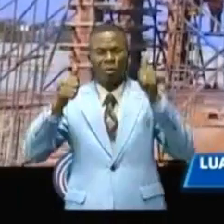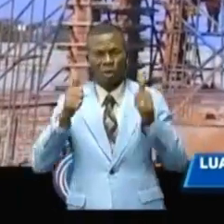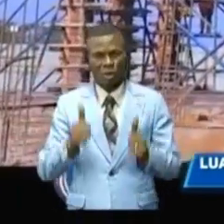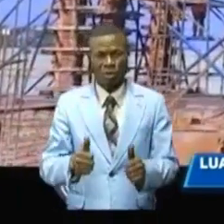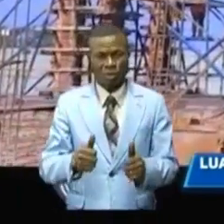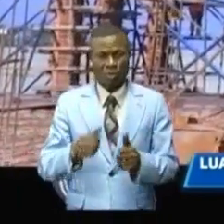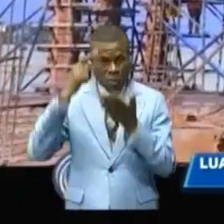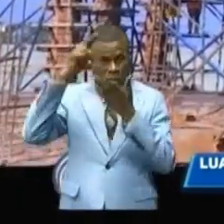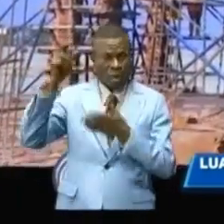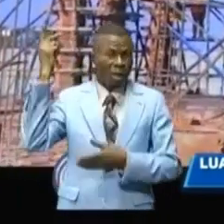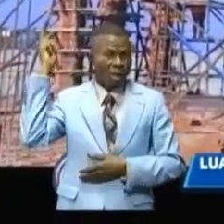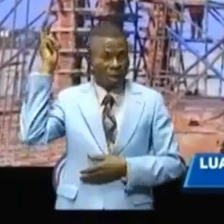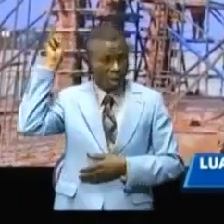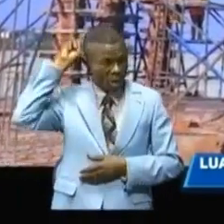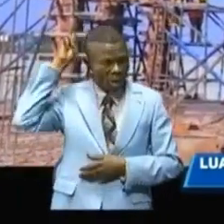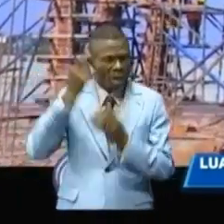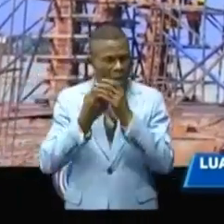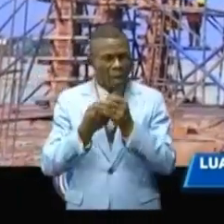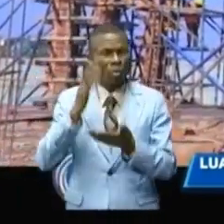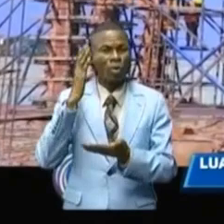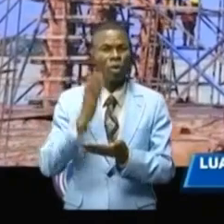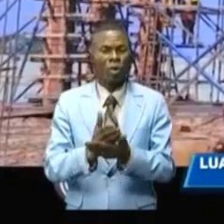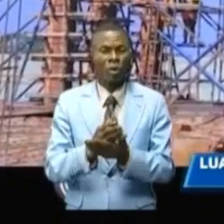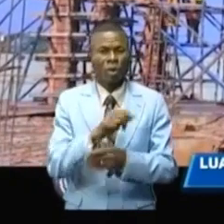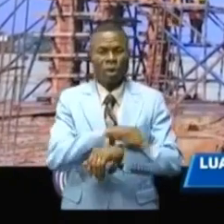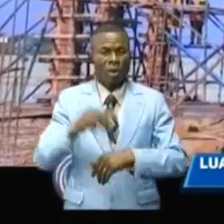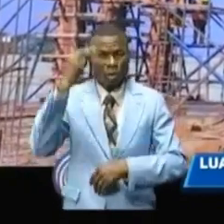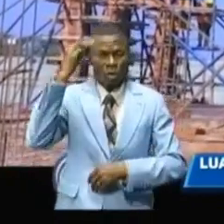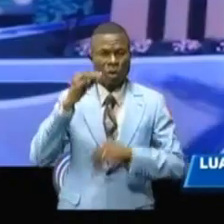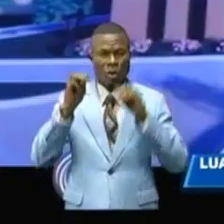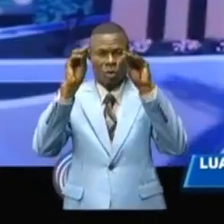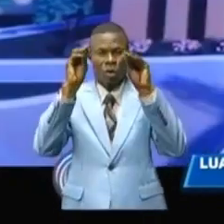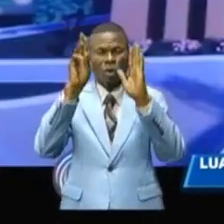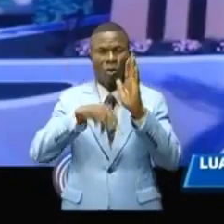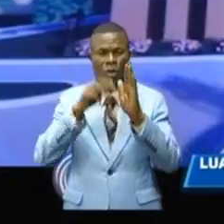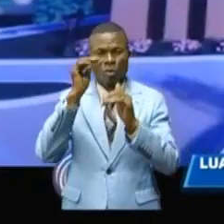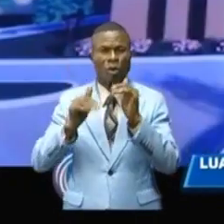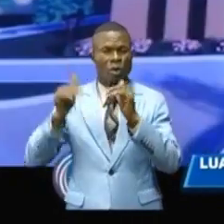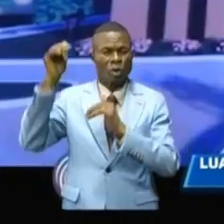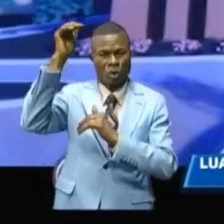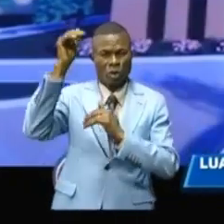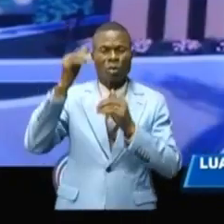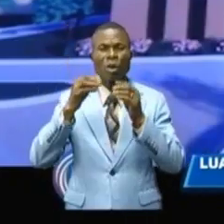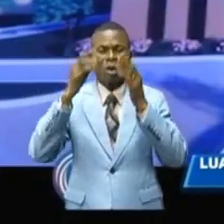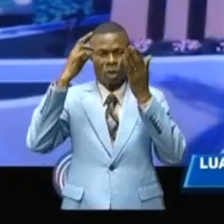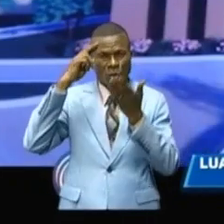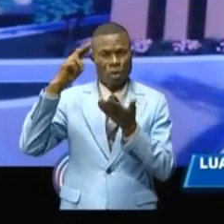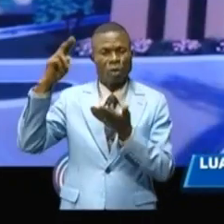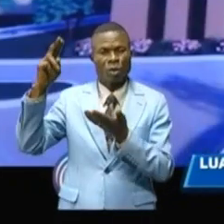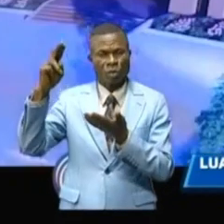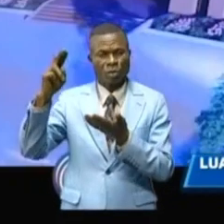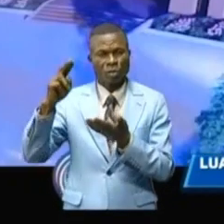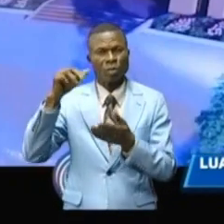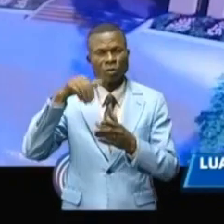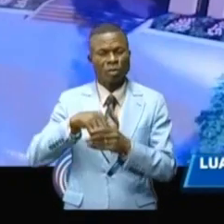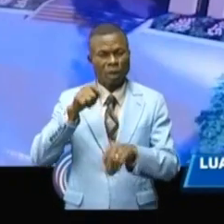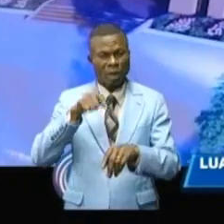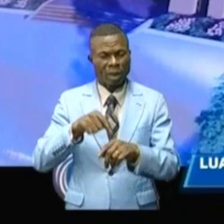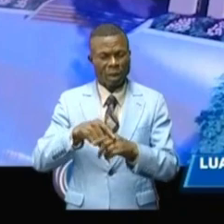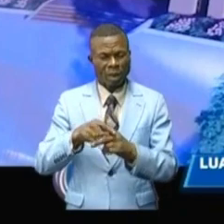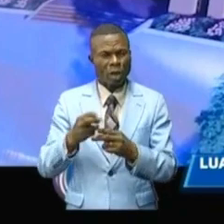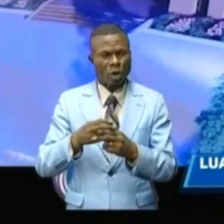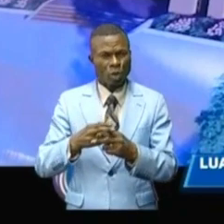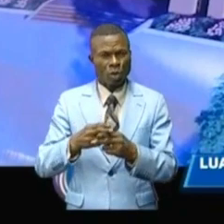était sous la menace de fermeture par le ministère de l'enseignement supérieur et universitaire. Ainsi, dans un délai